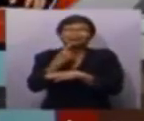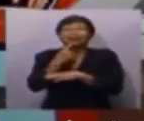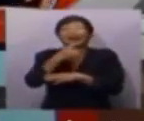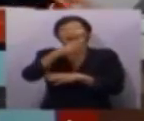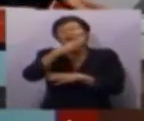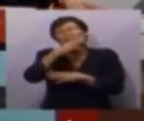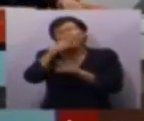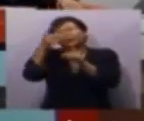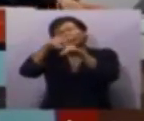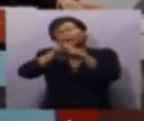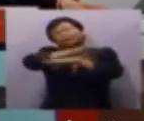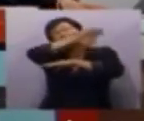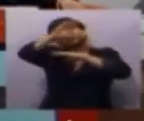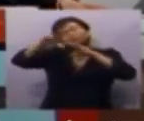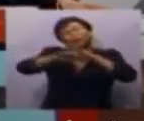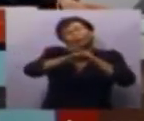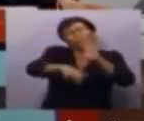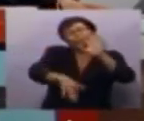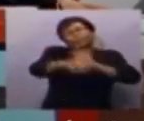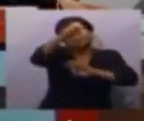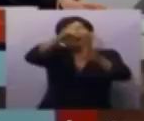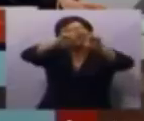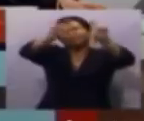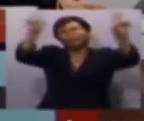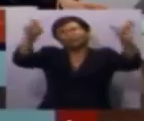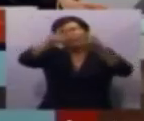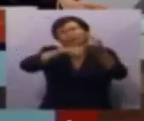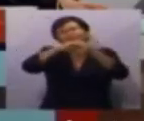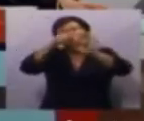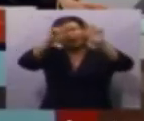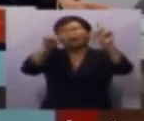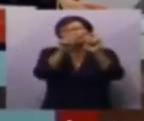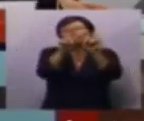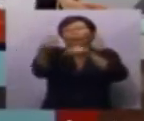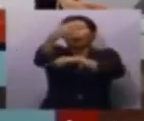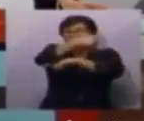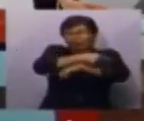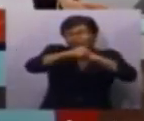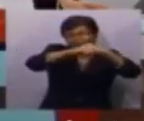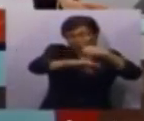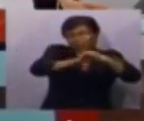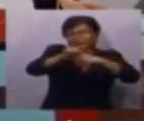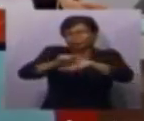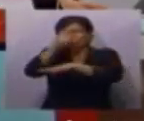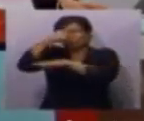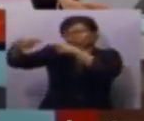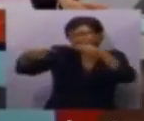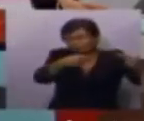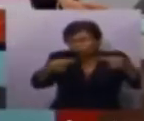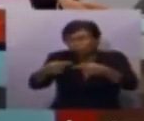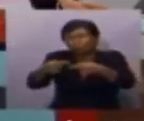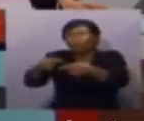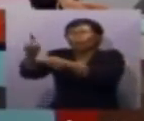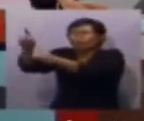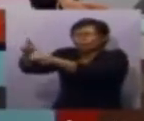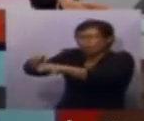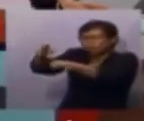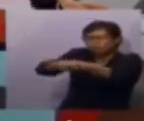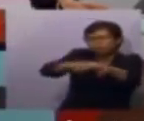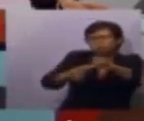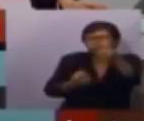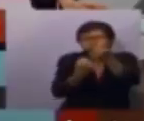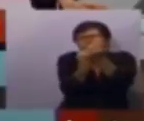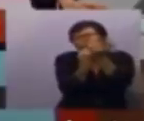ibu kepada segala pilihan raya. Tempoh 11 hari berkempen akan digunakan parti bertanding bagi menarik